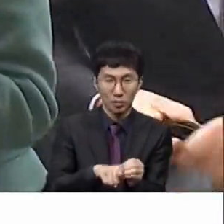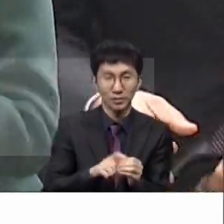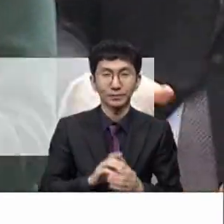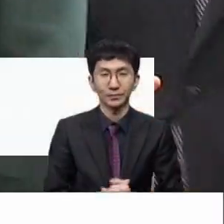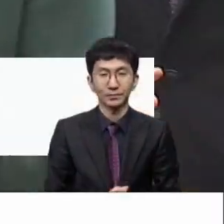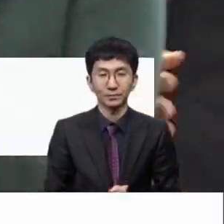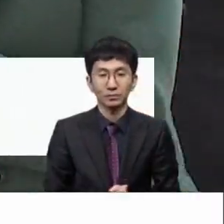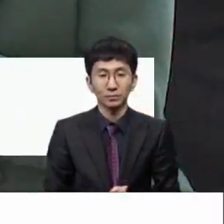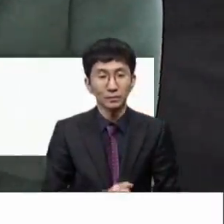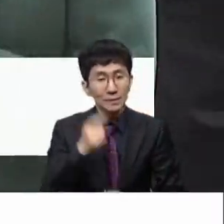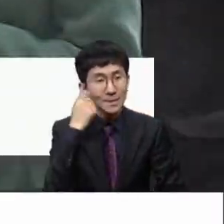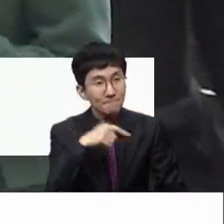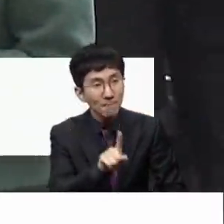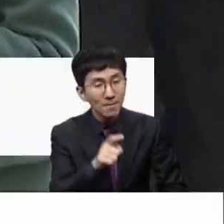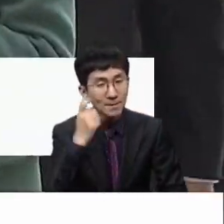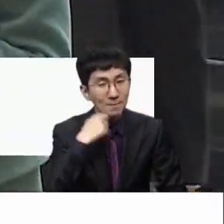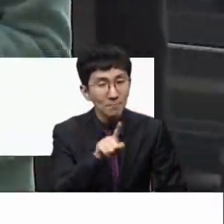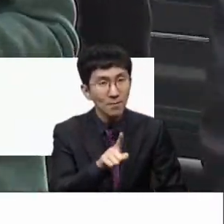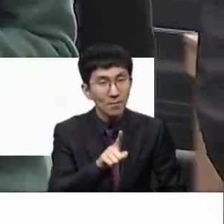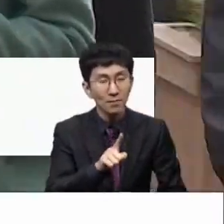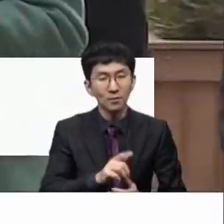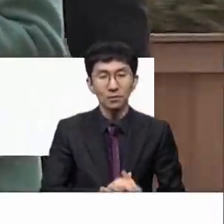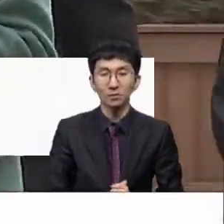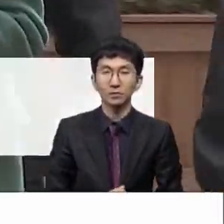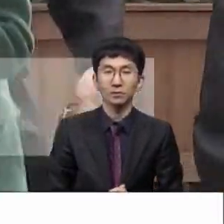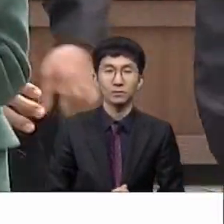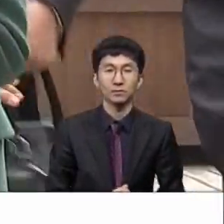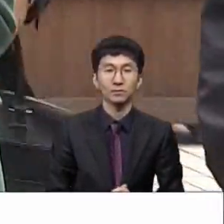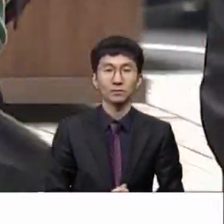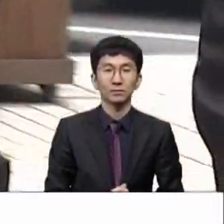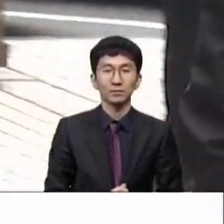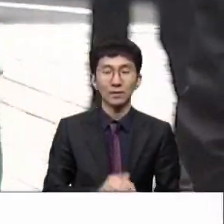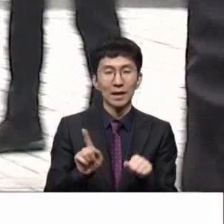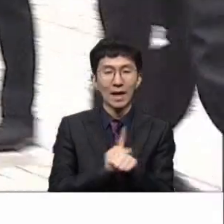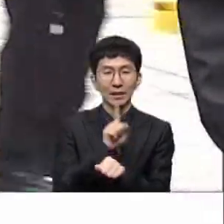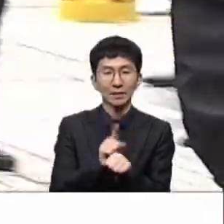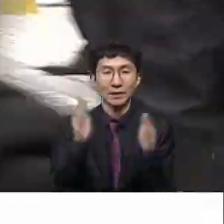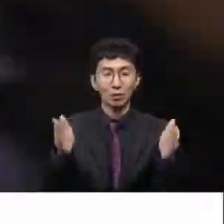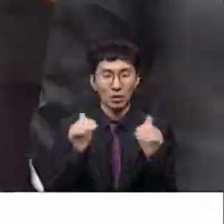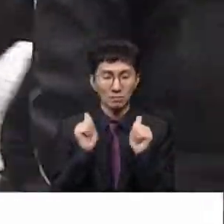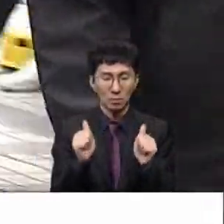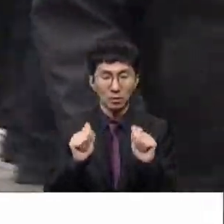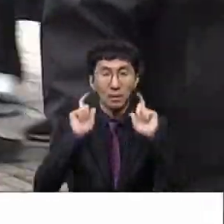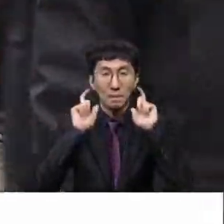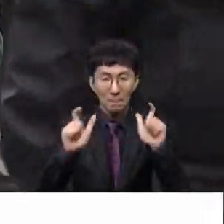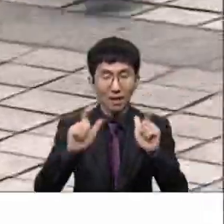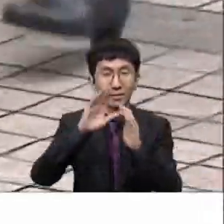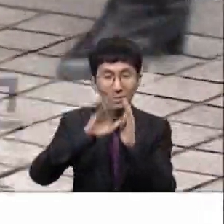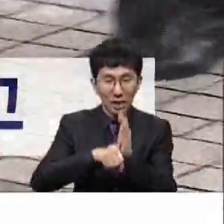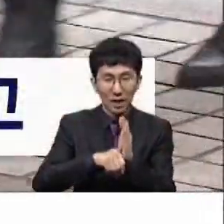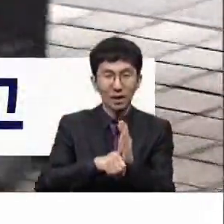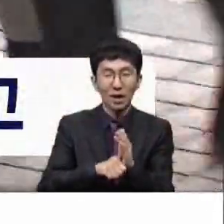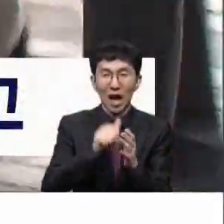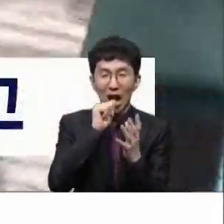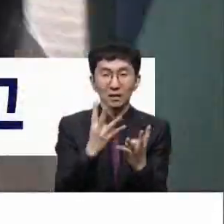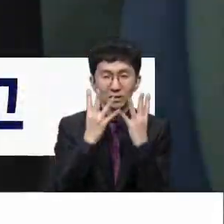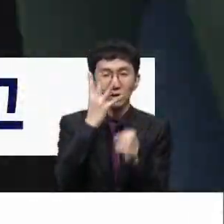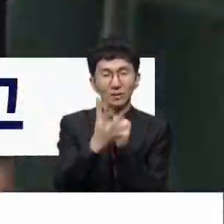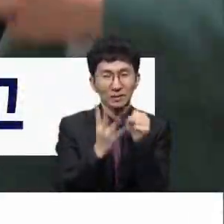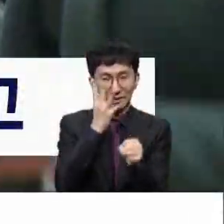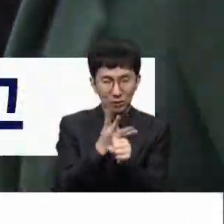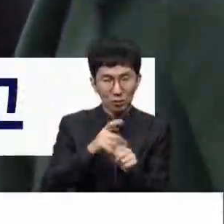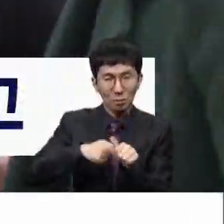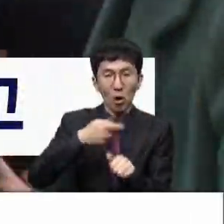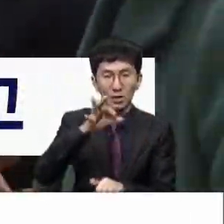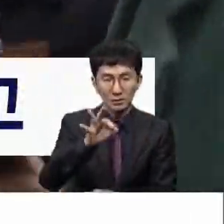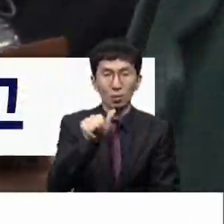네, 심경 어떠세요? 오늘 선고 앞두고 가족... 1시간 넘게 진행된 공판에서 재판부는 징역 4년형과 벌금